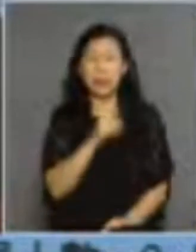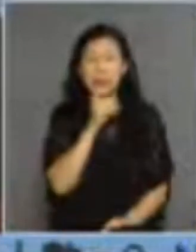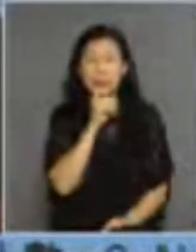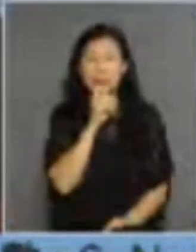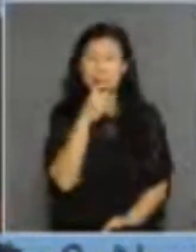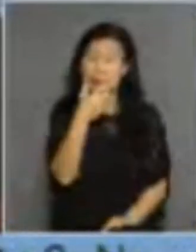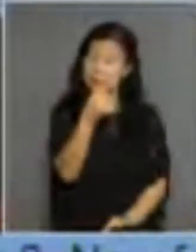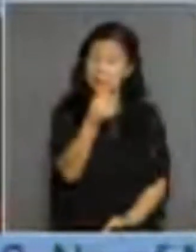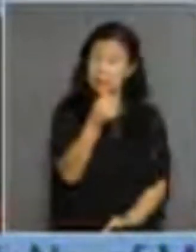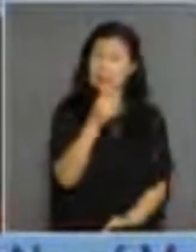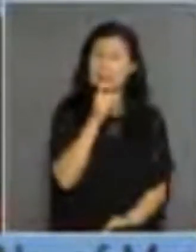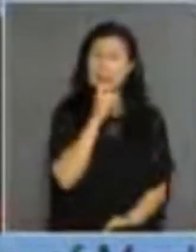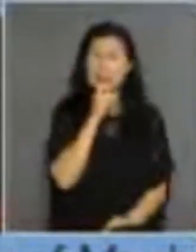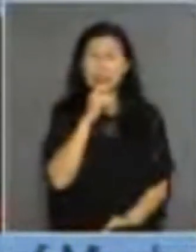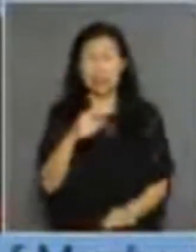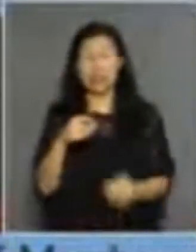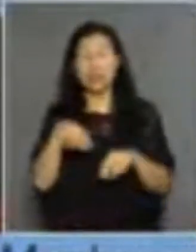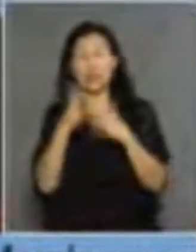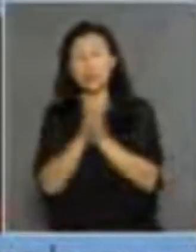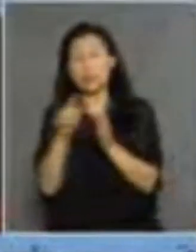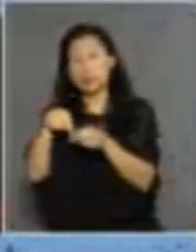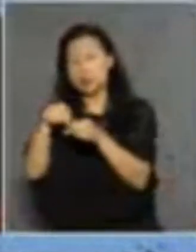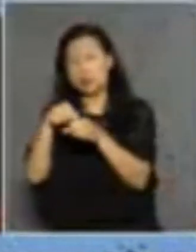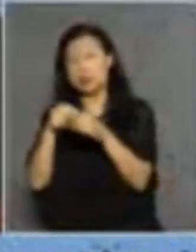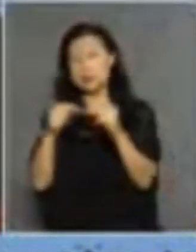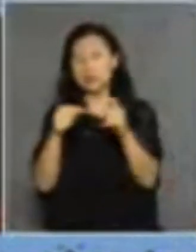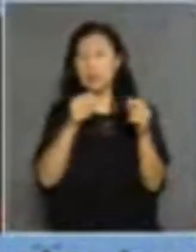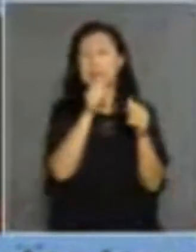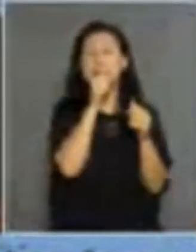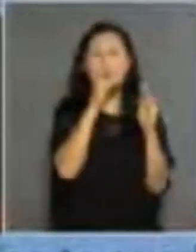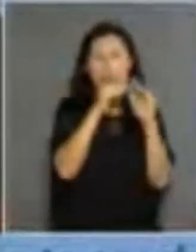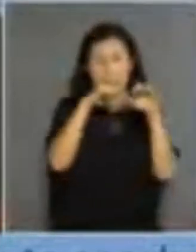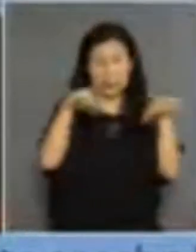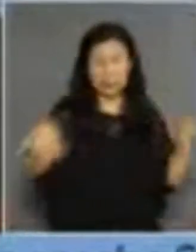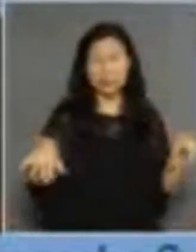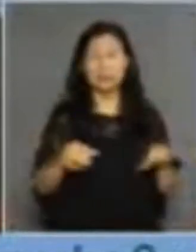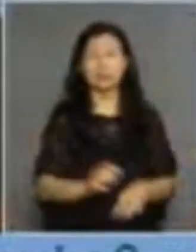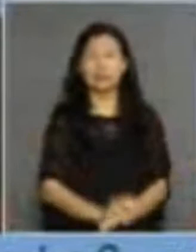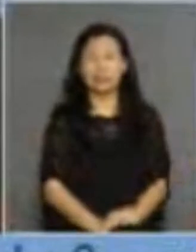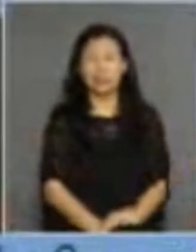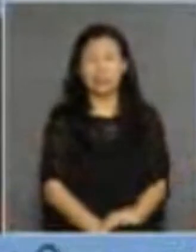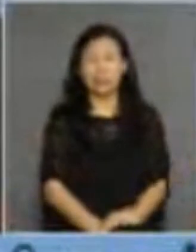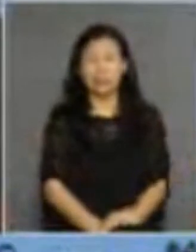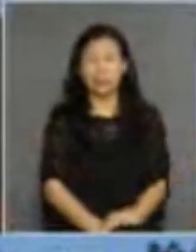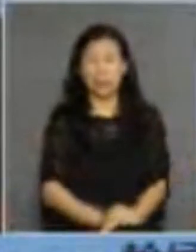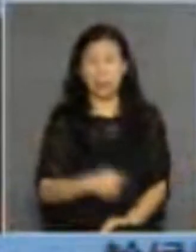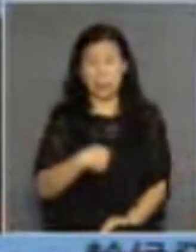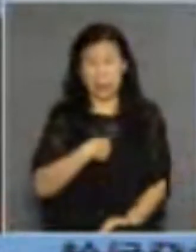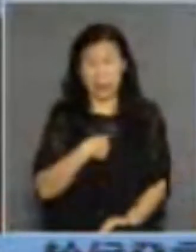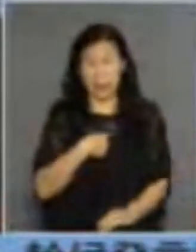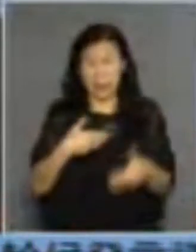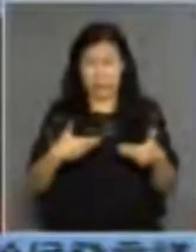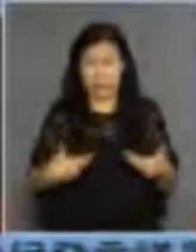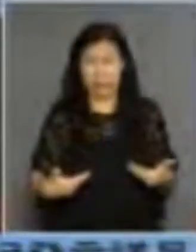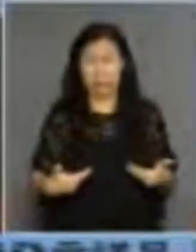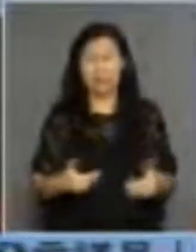錢人。同出身於冇錢嘅分別，主席，我哋而家